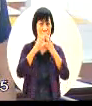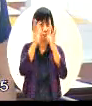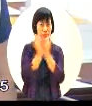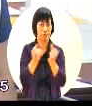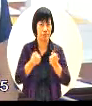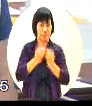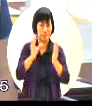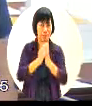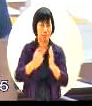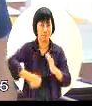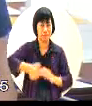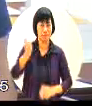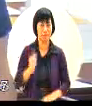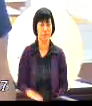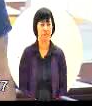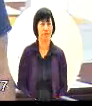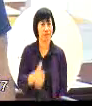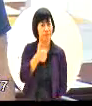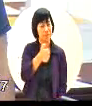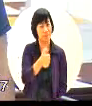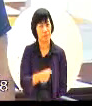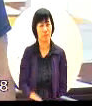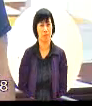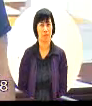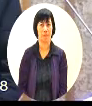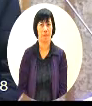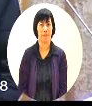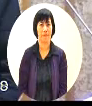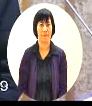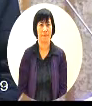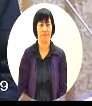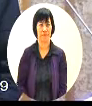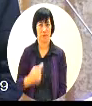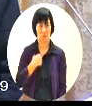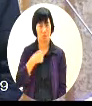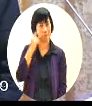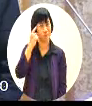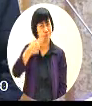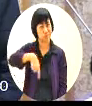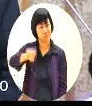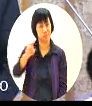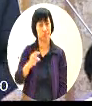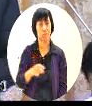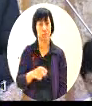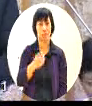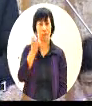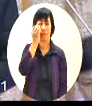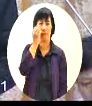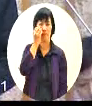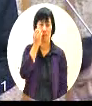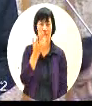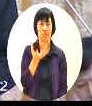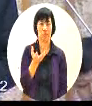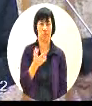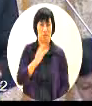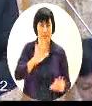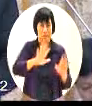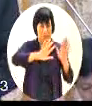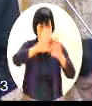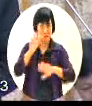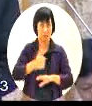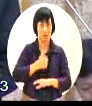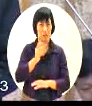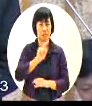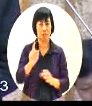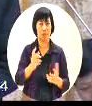长。 好， 谢谢委员。我甲你有时间，我来现场了解这个区域的现况是啥物吼，啊，范